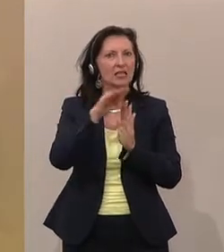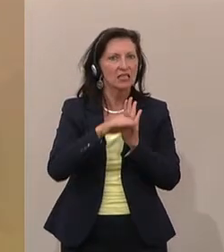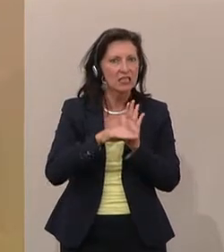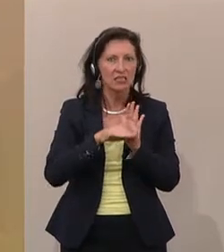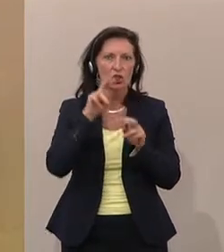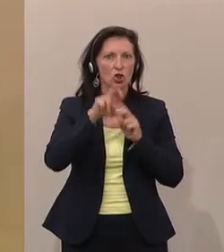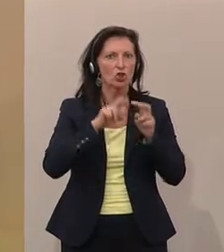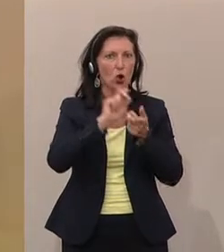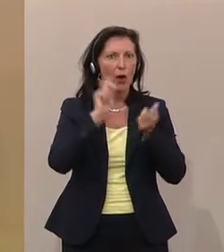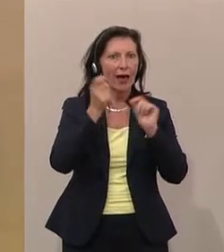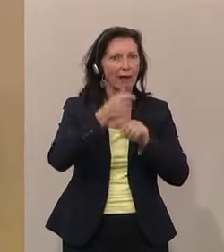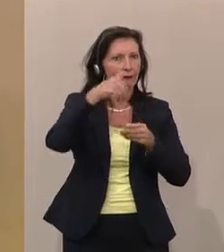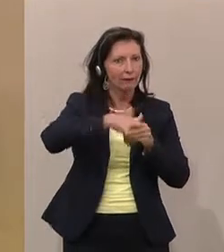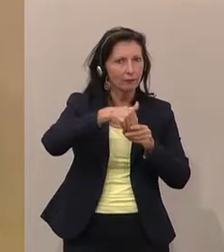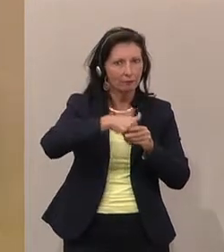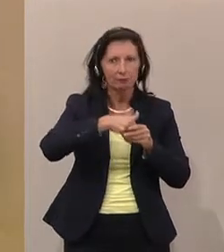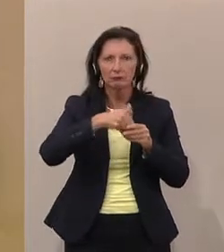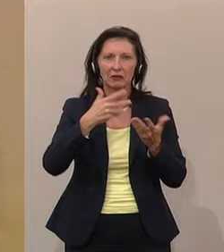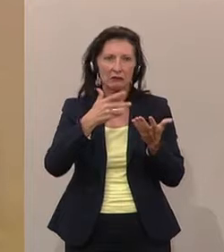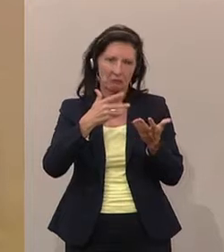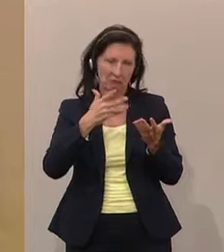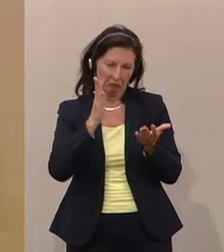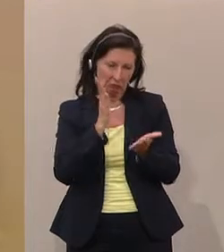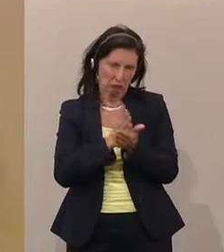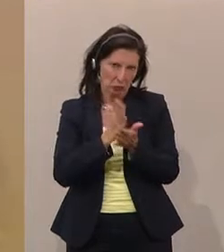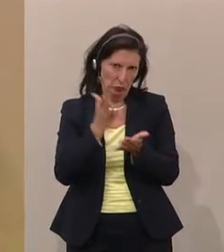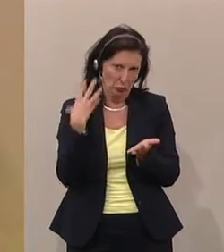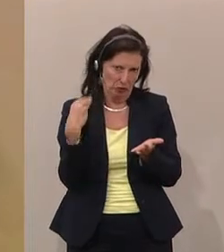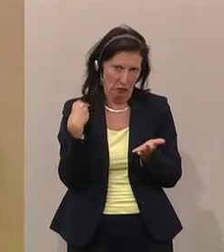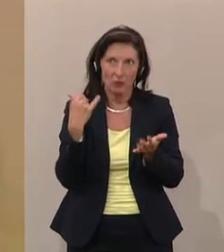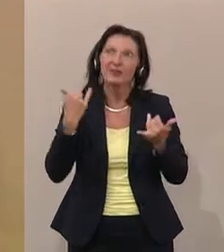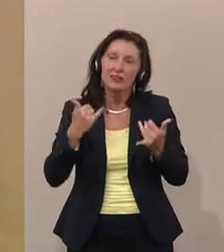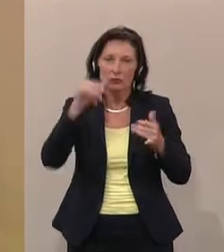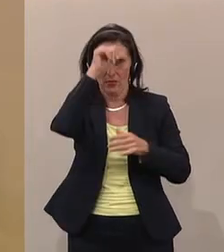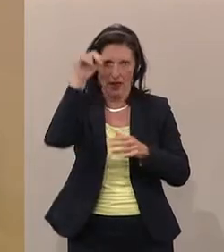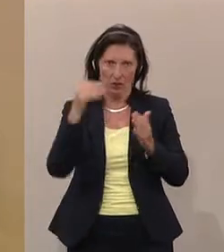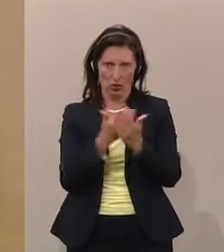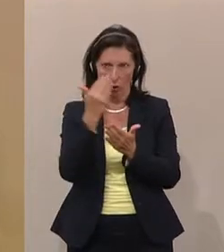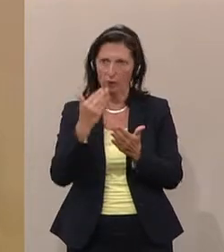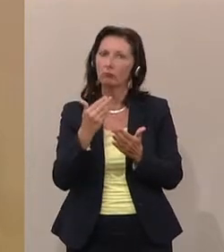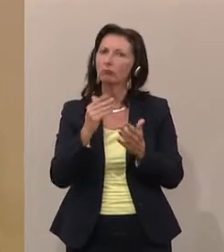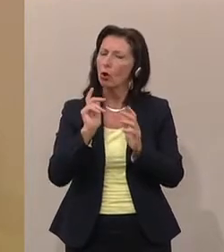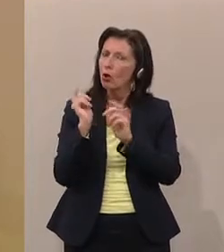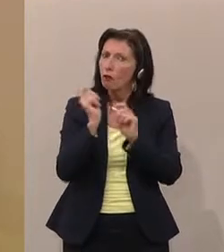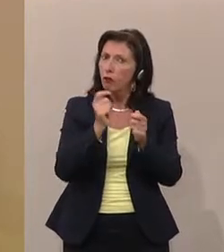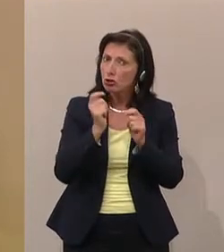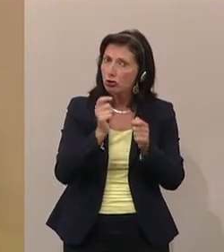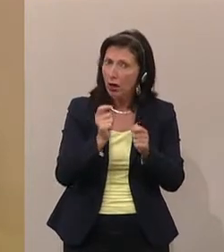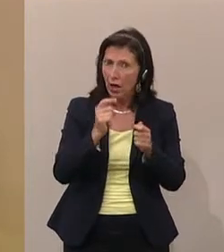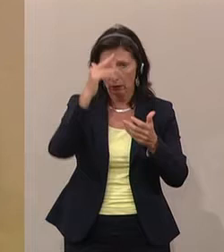beschlossen werden, ist nichts Neues. Der Titel ist neu. Es gibt eine Reihe von vernünftigen Vorschlägen in